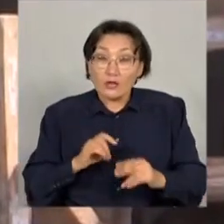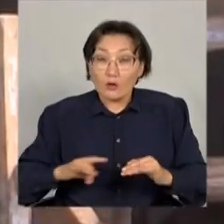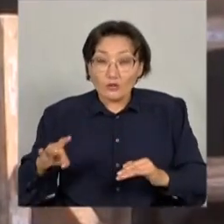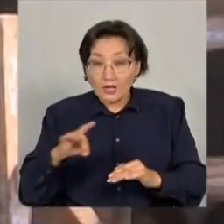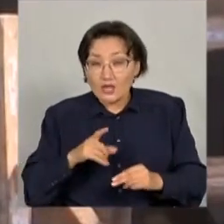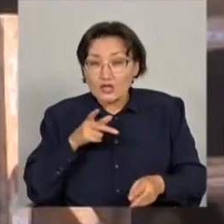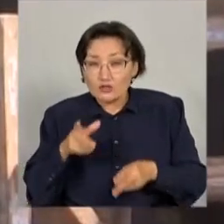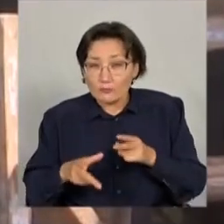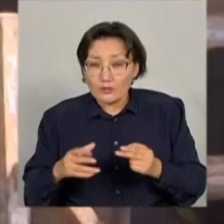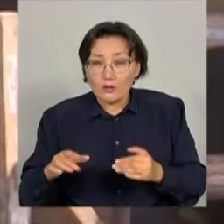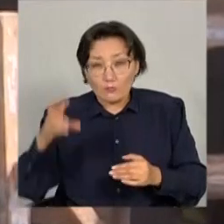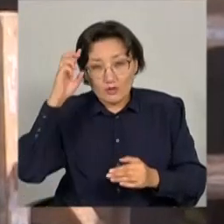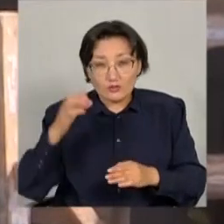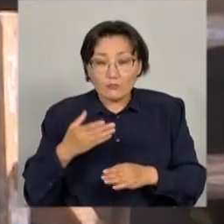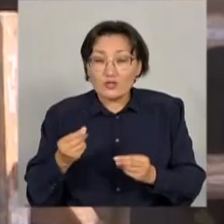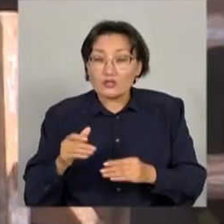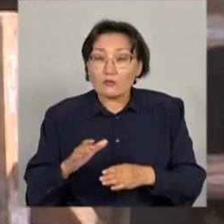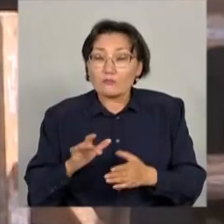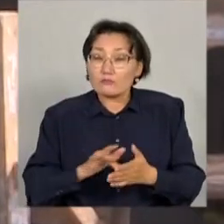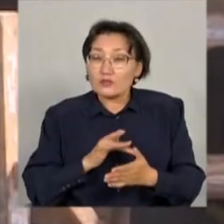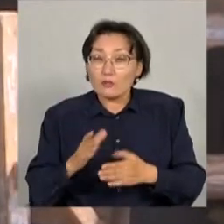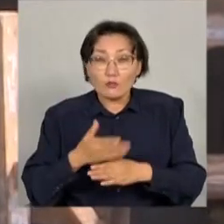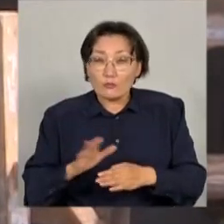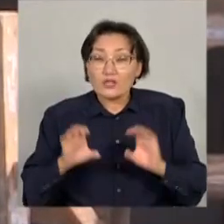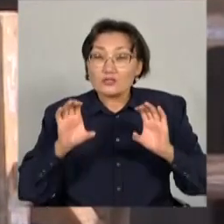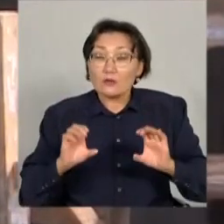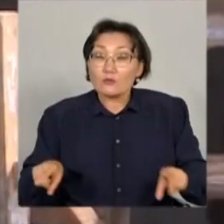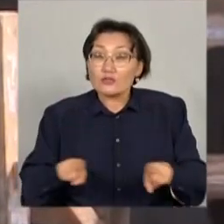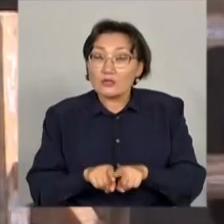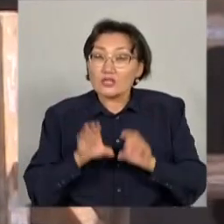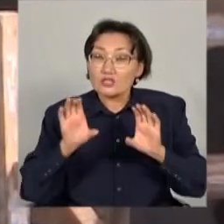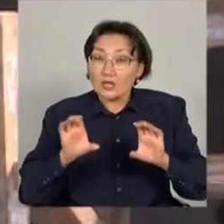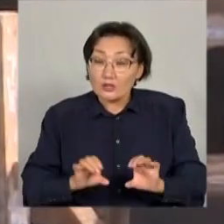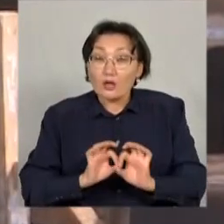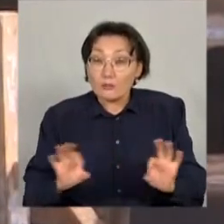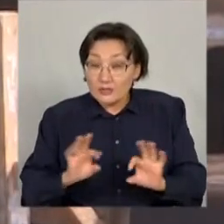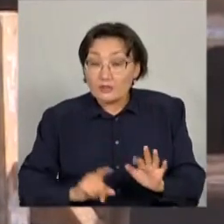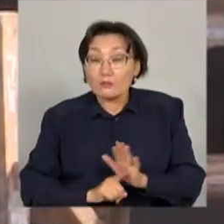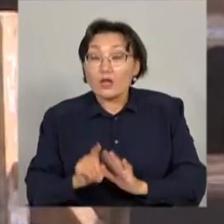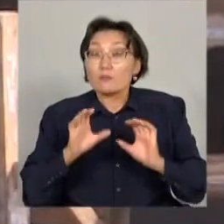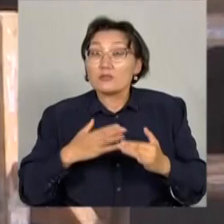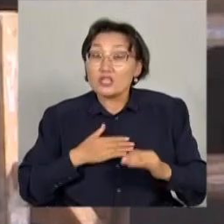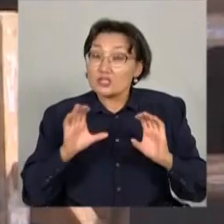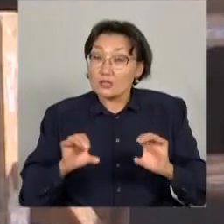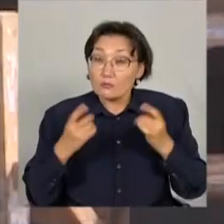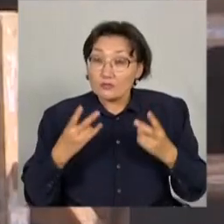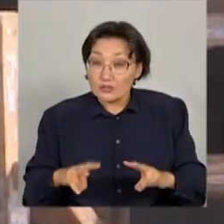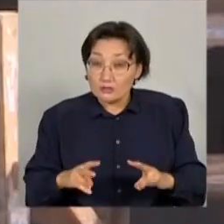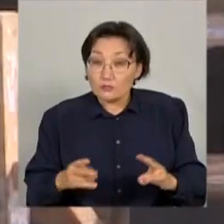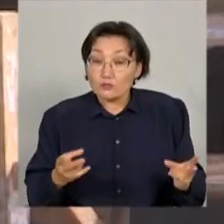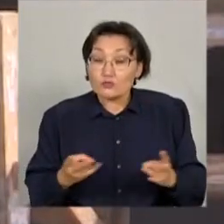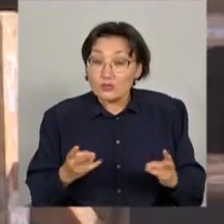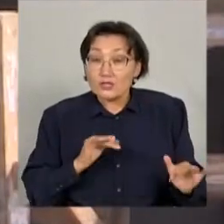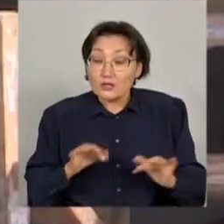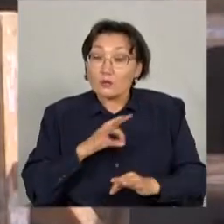атырмыз. Чечек бюджеттен акча жок, заңдылык мындай дейт. Заңдылыгын түшүндүрүп кетет. Бизге заңдылыктын кереги жок кой. Дал шара колдонуу керек кой дал сол